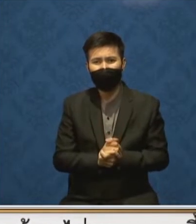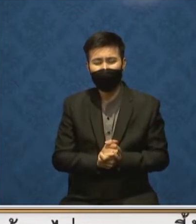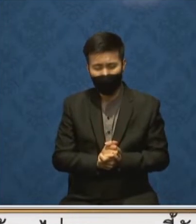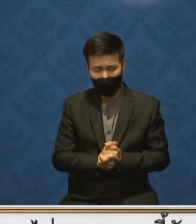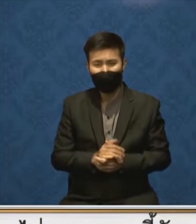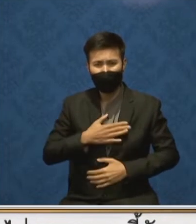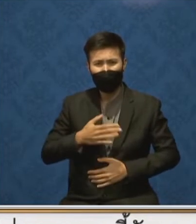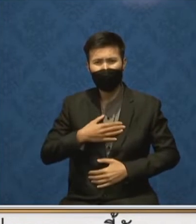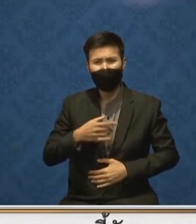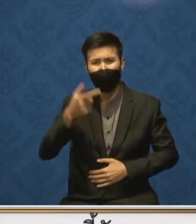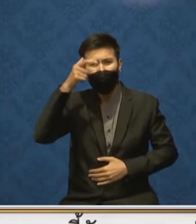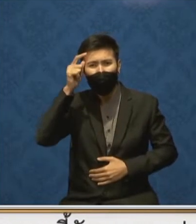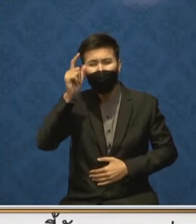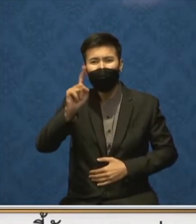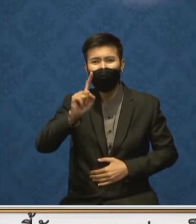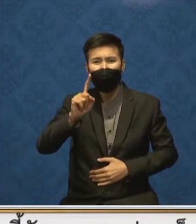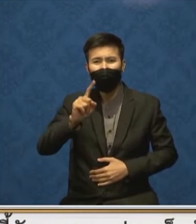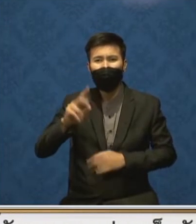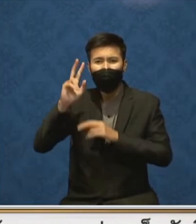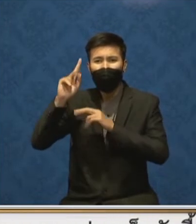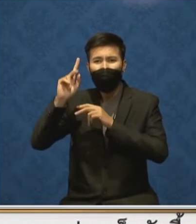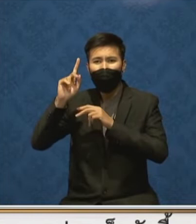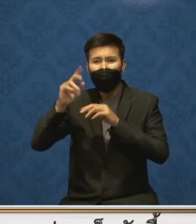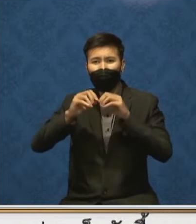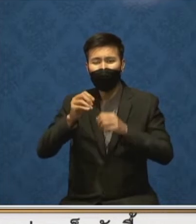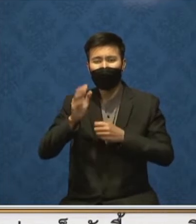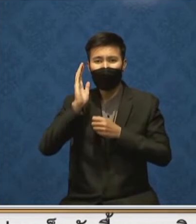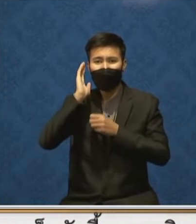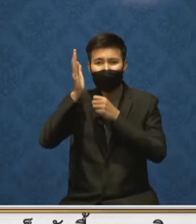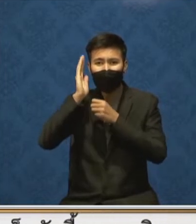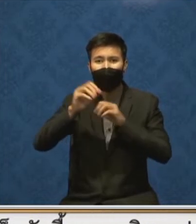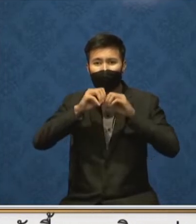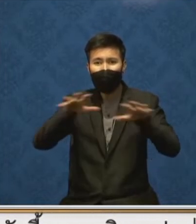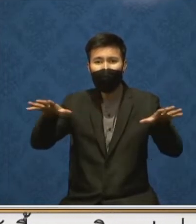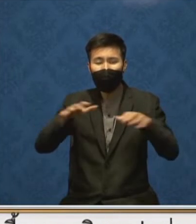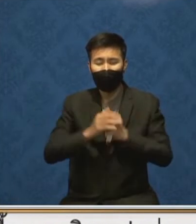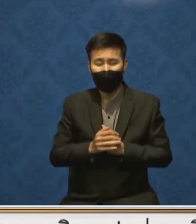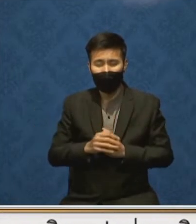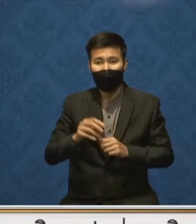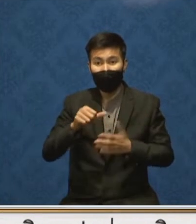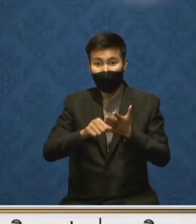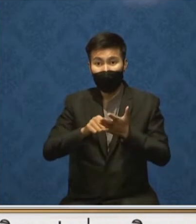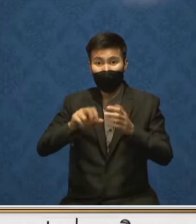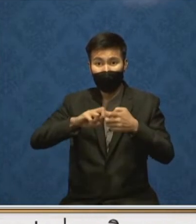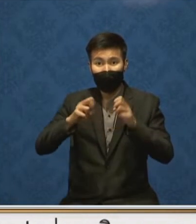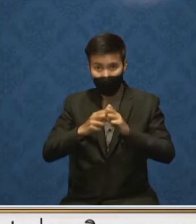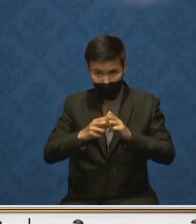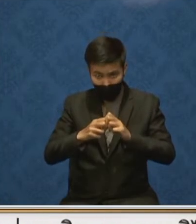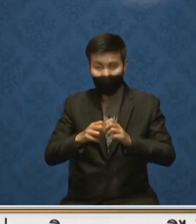าจากกถแลงข่าวของโสกรฐบาลได้มการพูดถึงว่าการแ้ไขปญหานะคะ